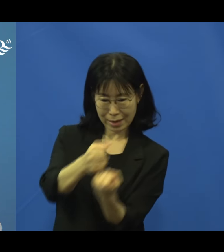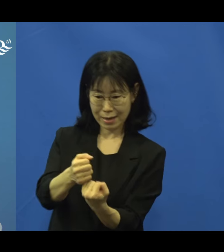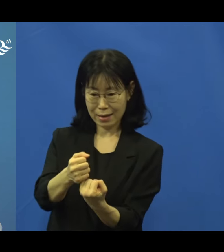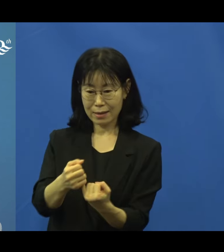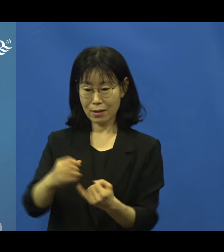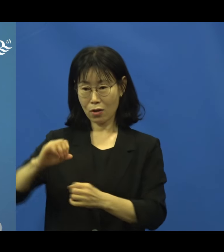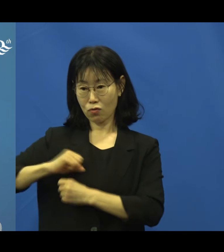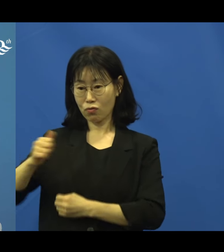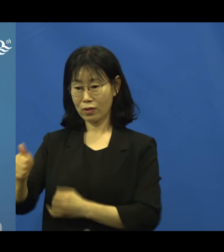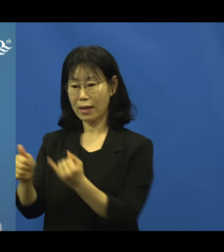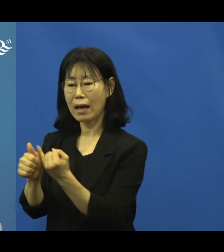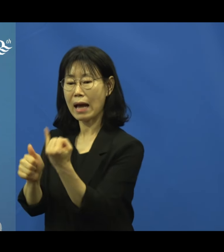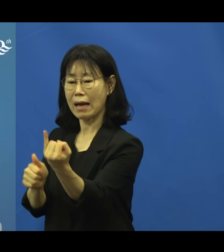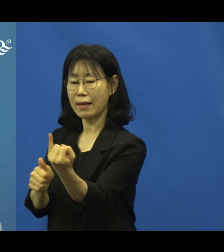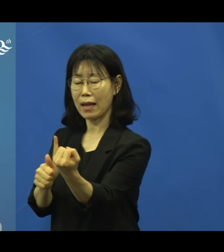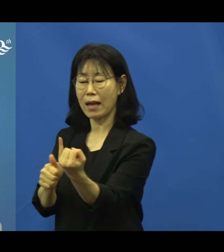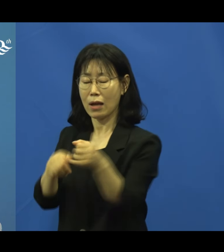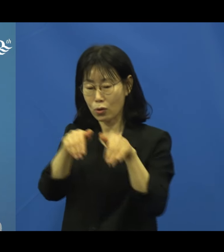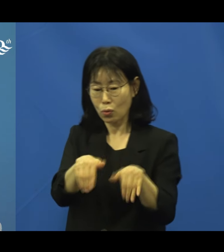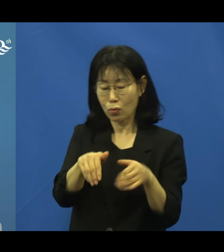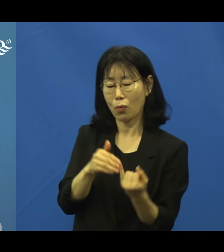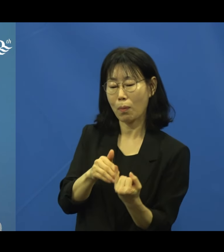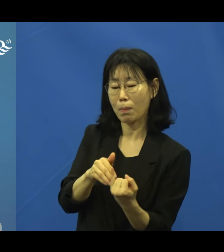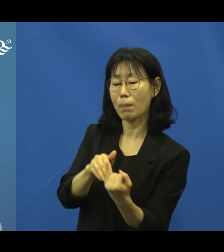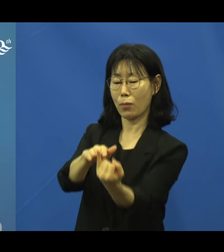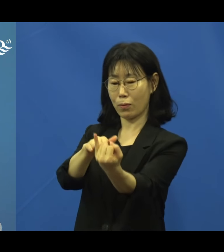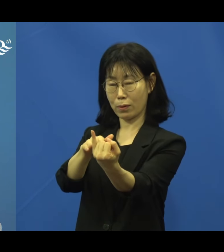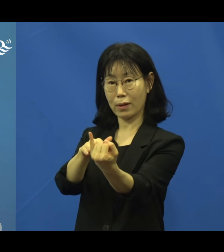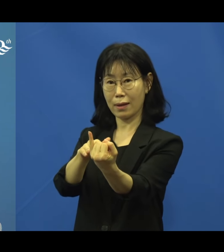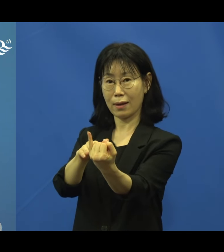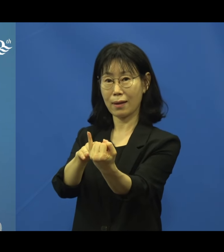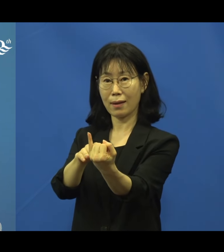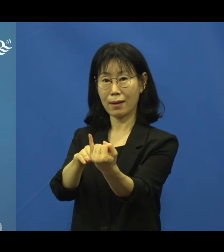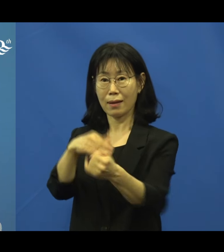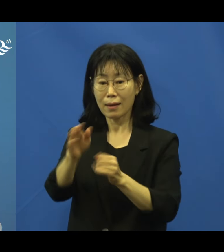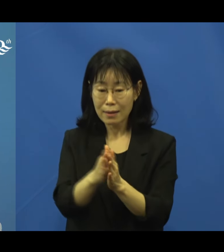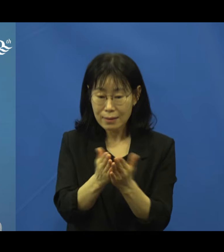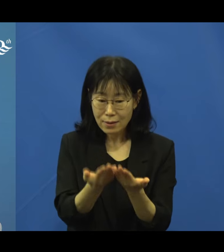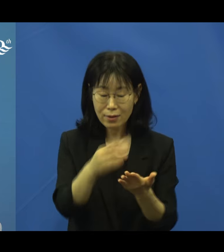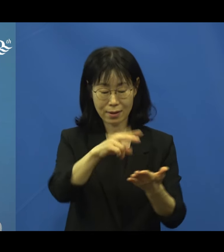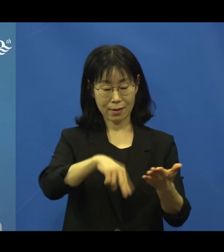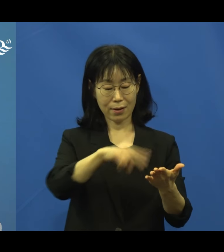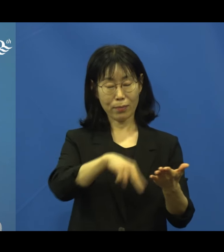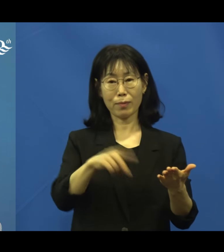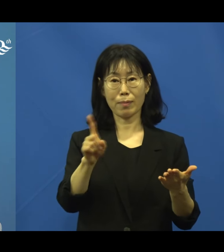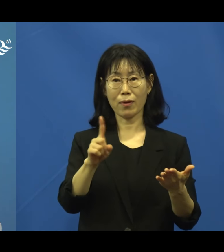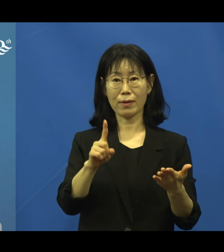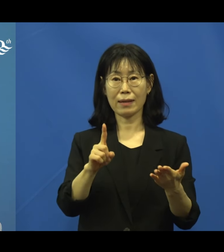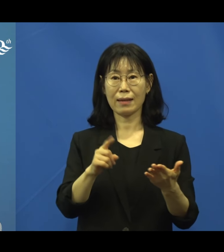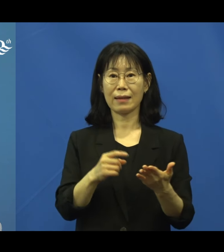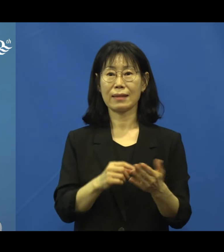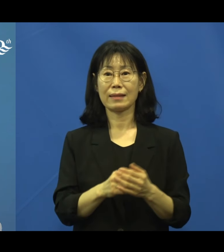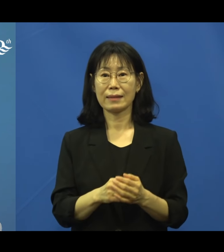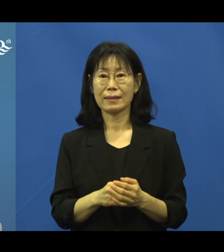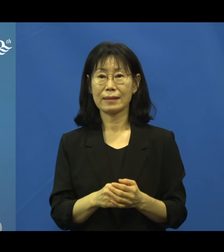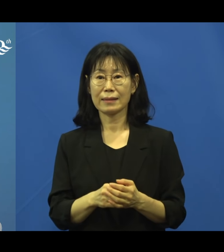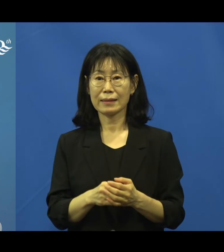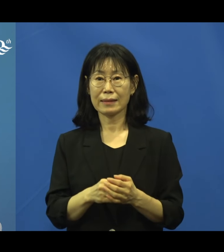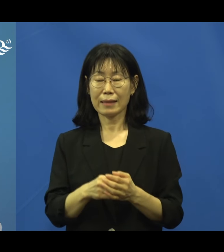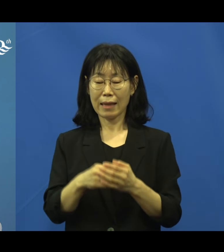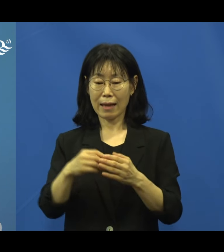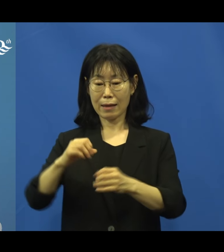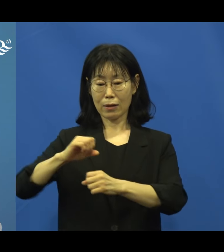나만의 아내의 수종을 들고, 여종입니다. 자, 성경에서 이 부분은 뭐예요? 캄캄한 이 나만의